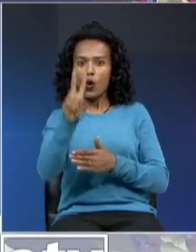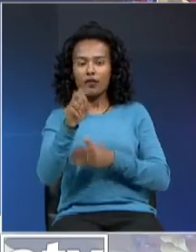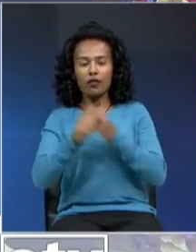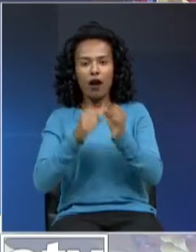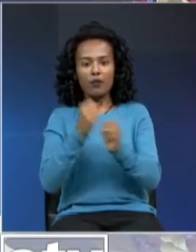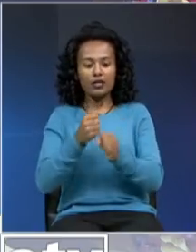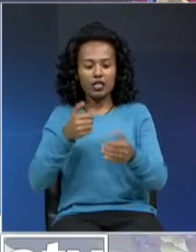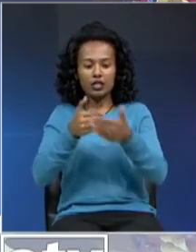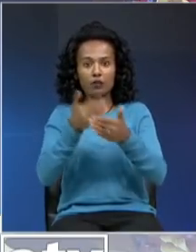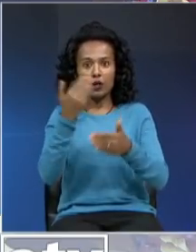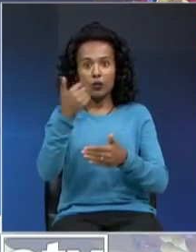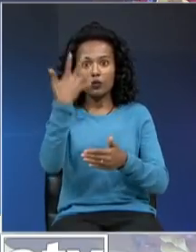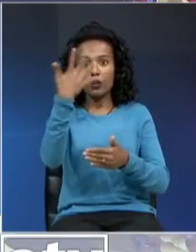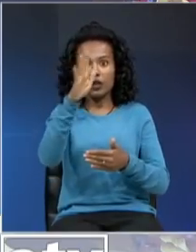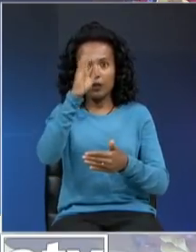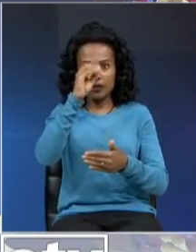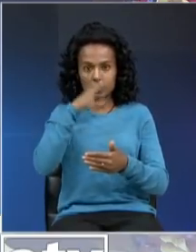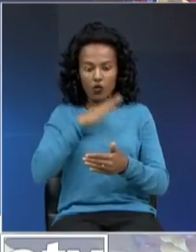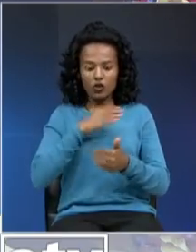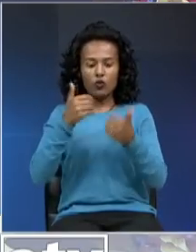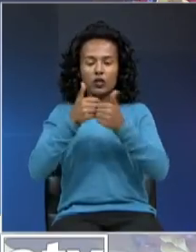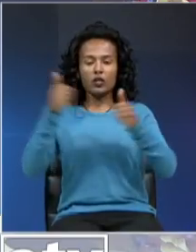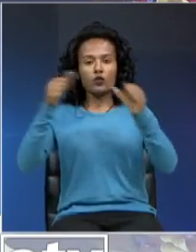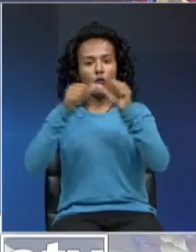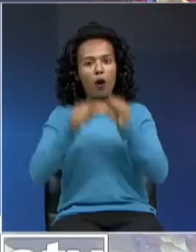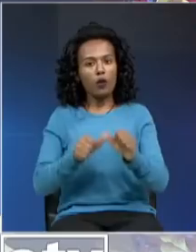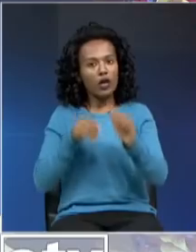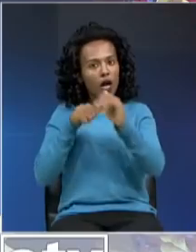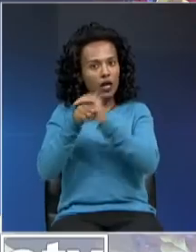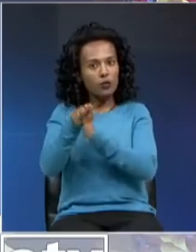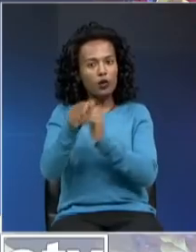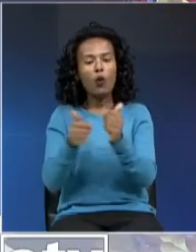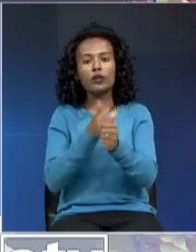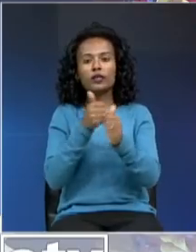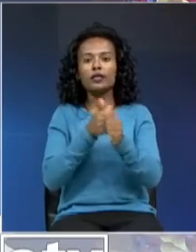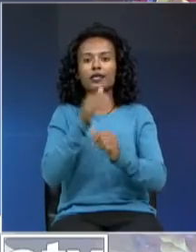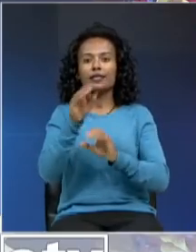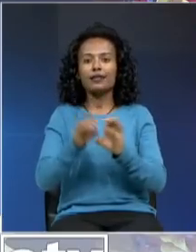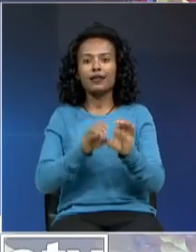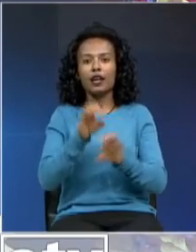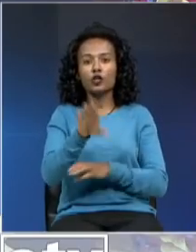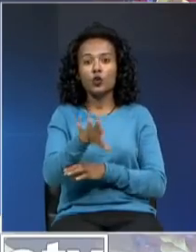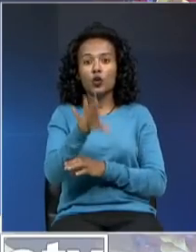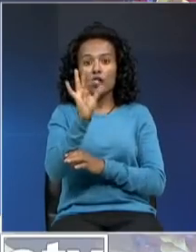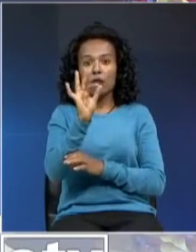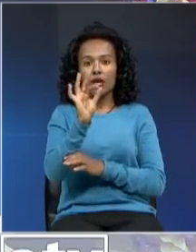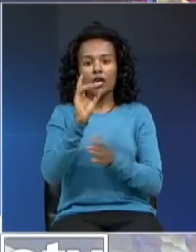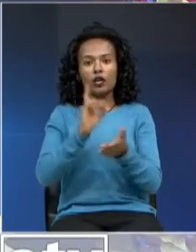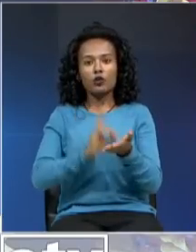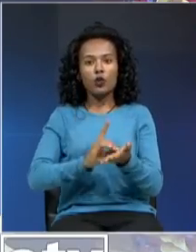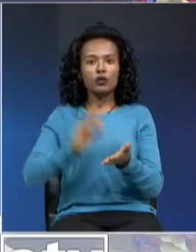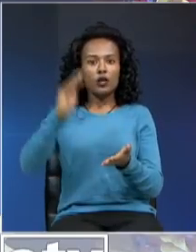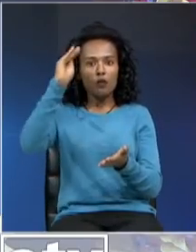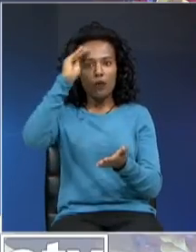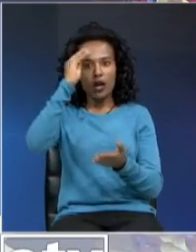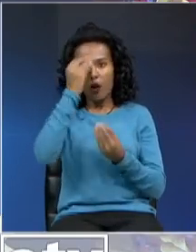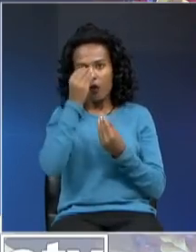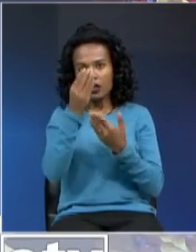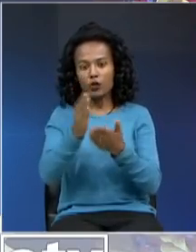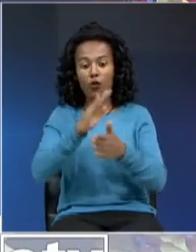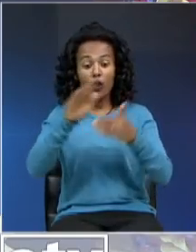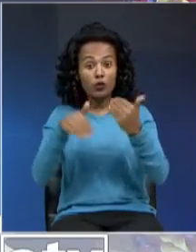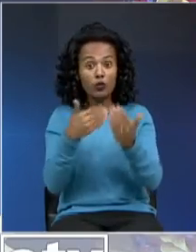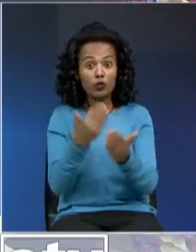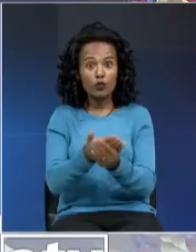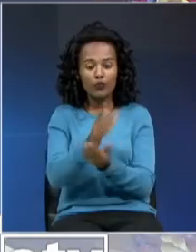ቅርብ የነበራቸው 15 ሰዎች ደግሞ ወደ ለይቶ ማቆያ ገብተው ክትትል እየተደረገላቸው እንደሚገኝ ዶክተር መልካሙ አስታውቋል።